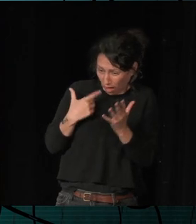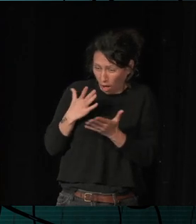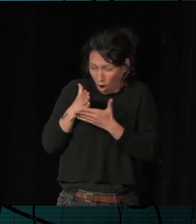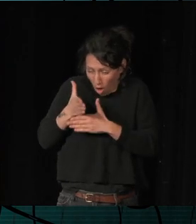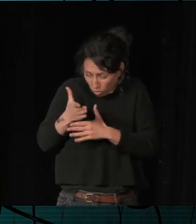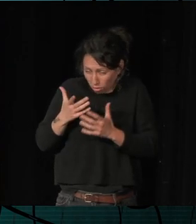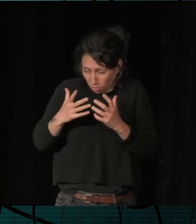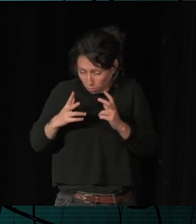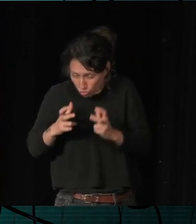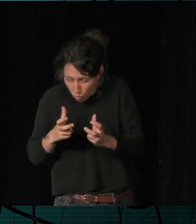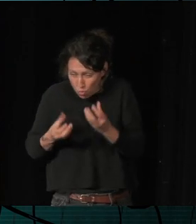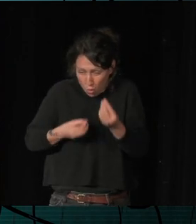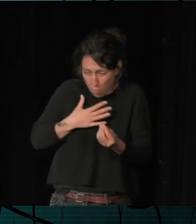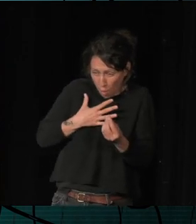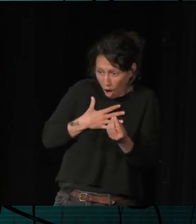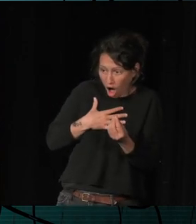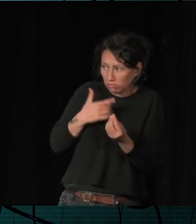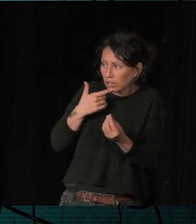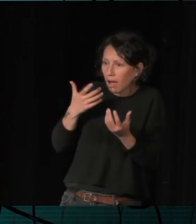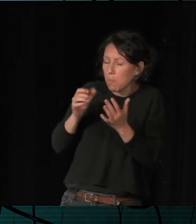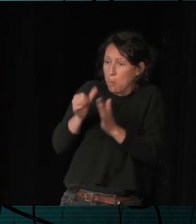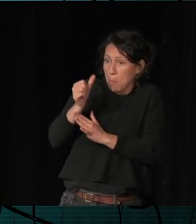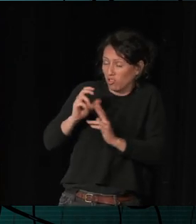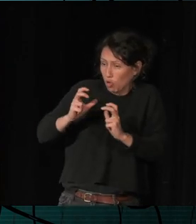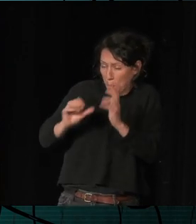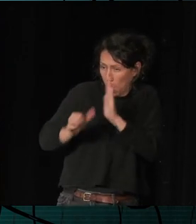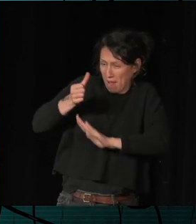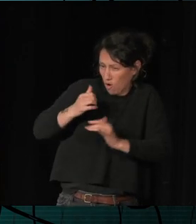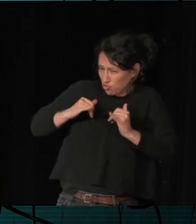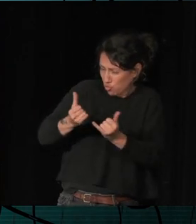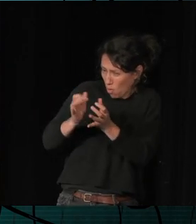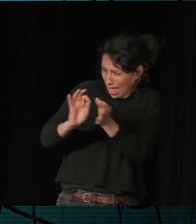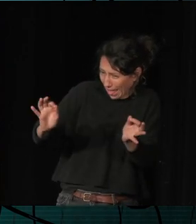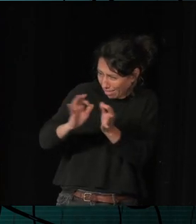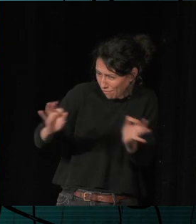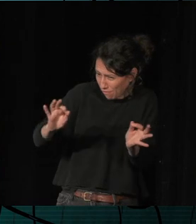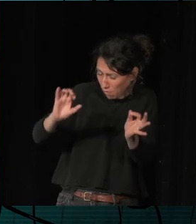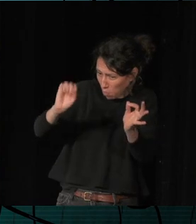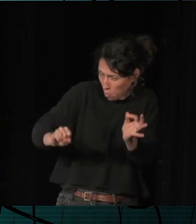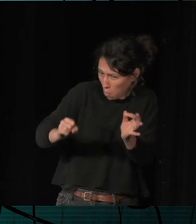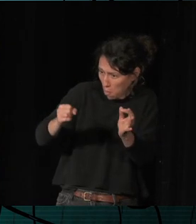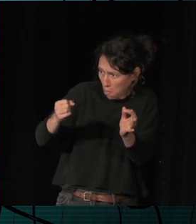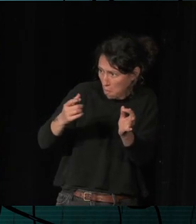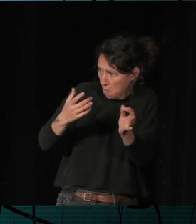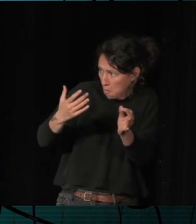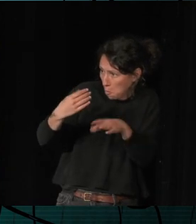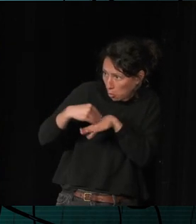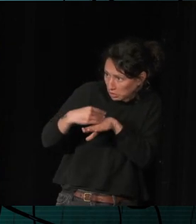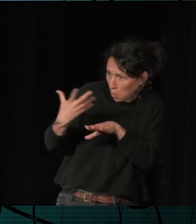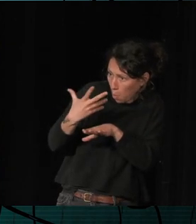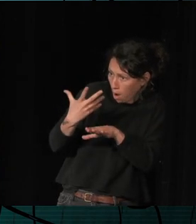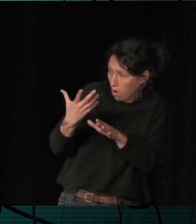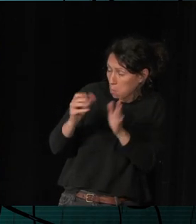dedans. Quel jeu, individuellement, vous conseilleriez le jeu narratif pour les nuls? Comme